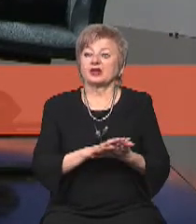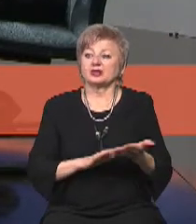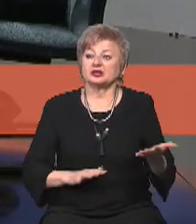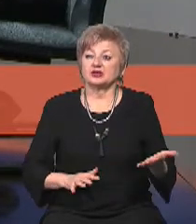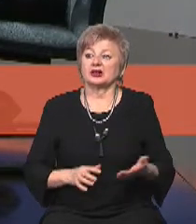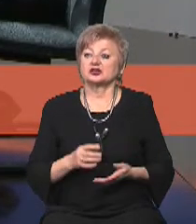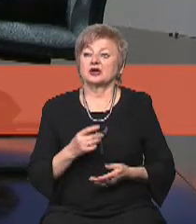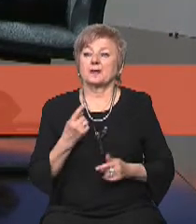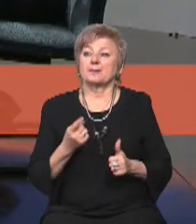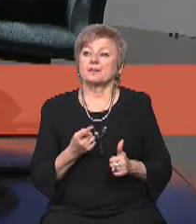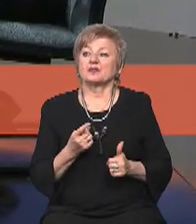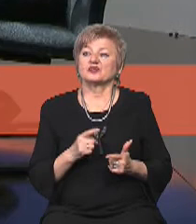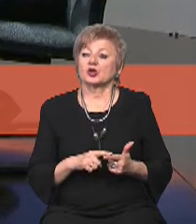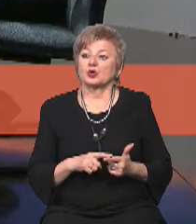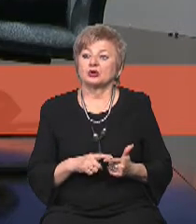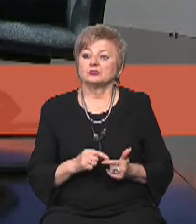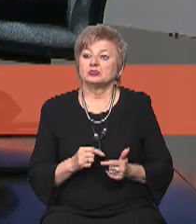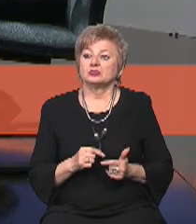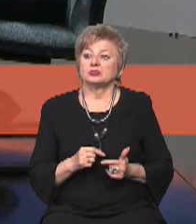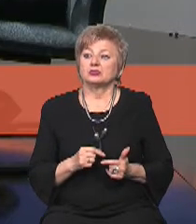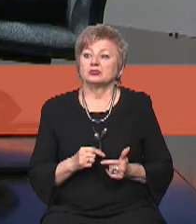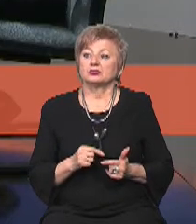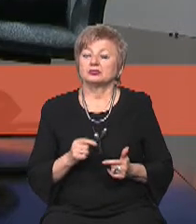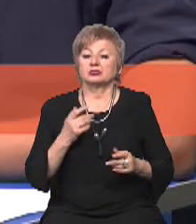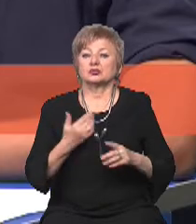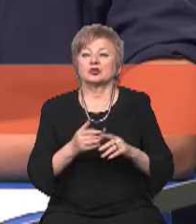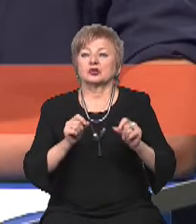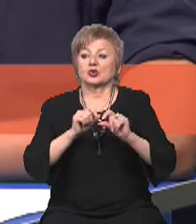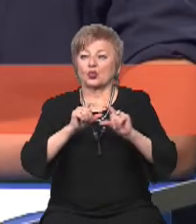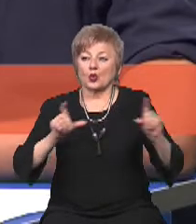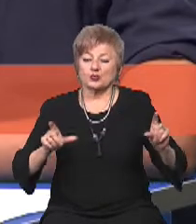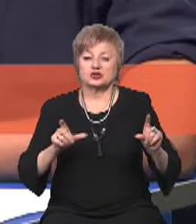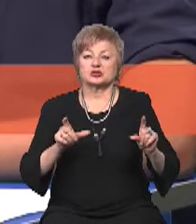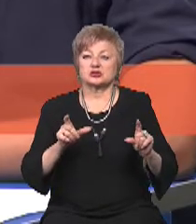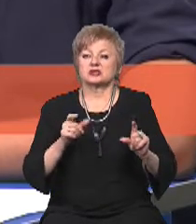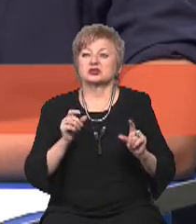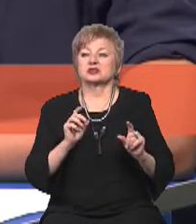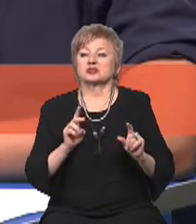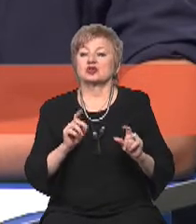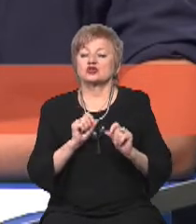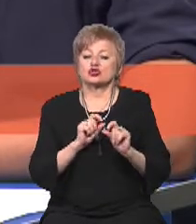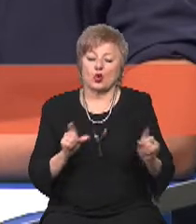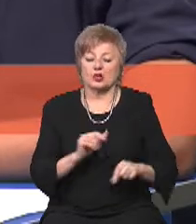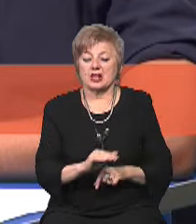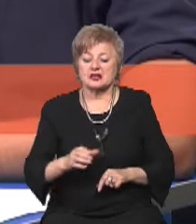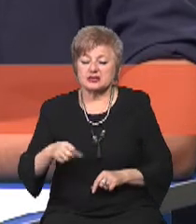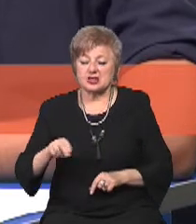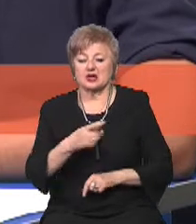дві категорії. Перша – це комунальні заклади, комунальні установи, тобто школи,